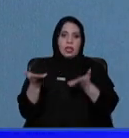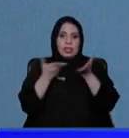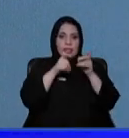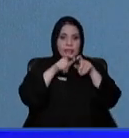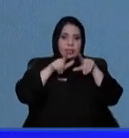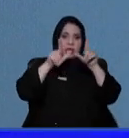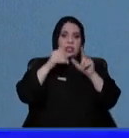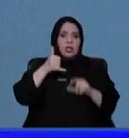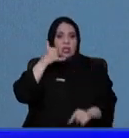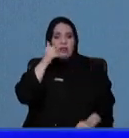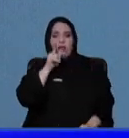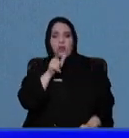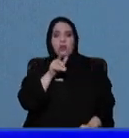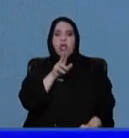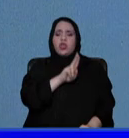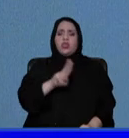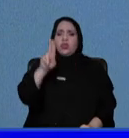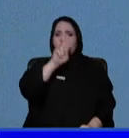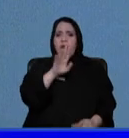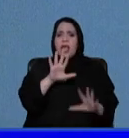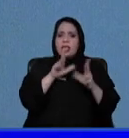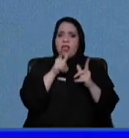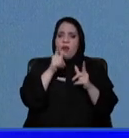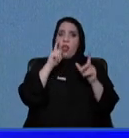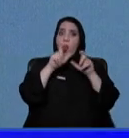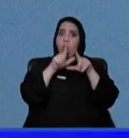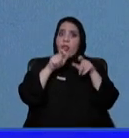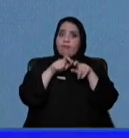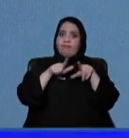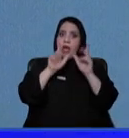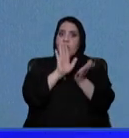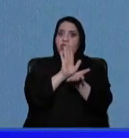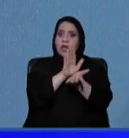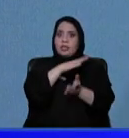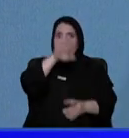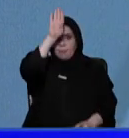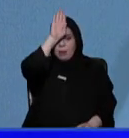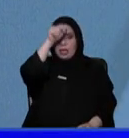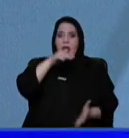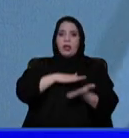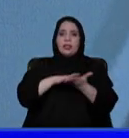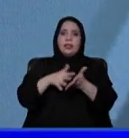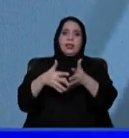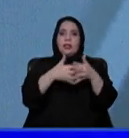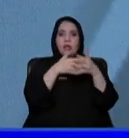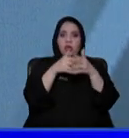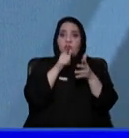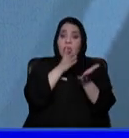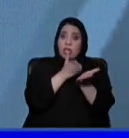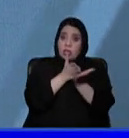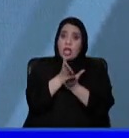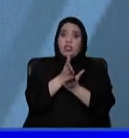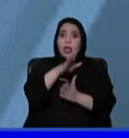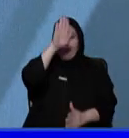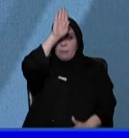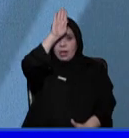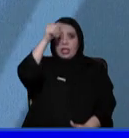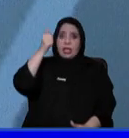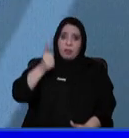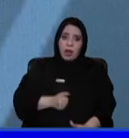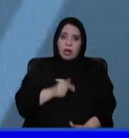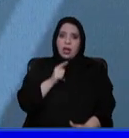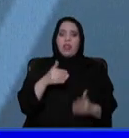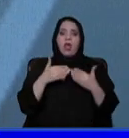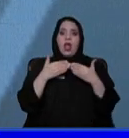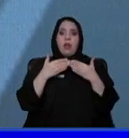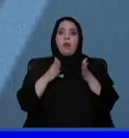الثامنة. ونسأل بداية عن انعكاسات إعلان جائزة الملك حمد في مدينة لوس أنجلوس الأمريكية، وكيف تساهم في